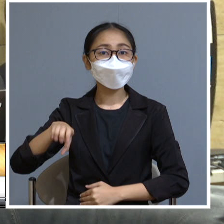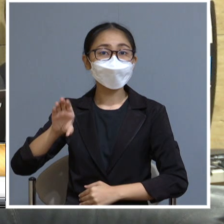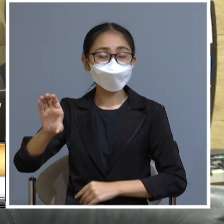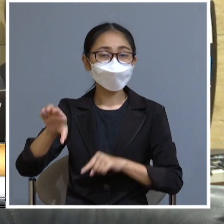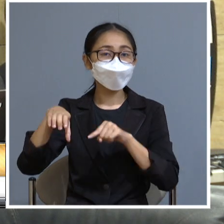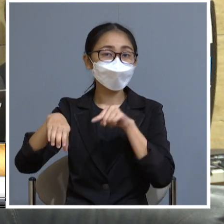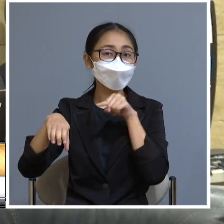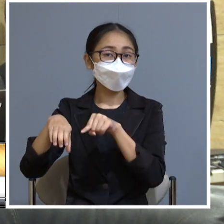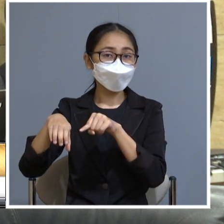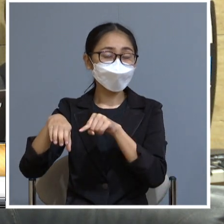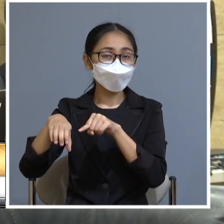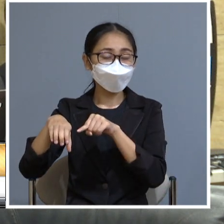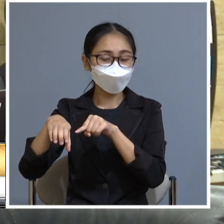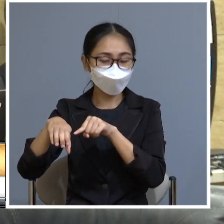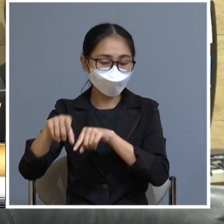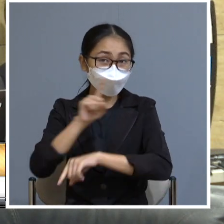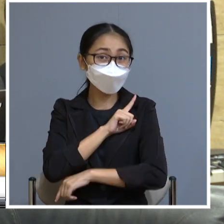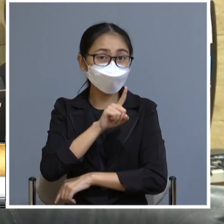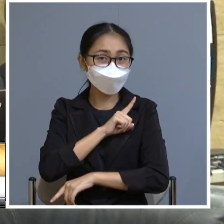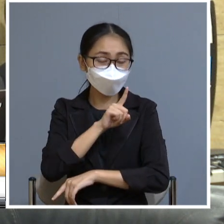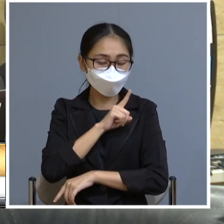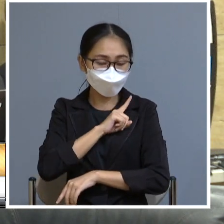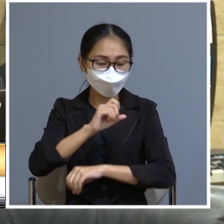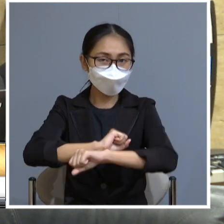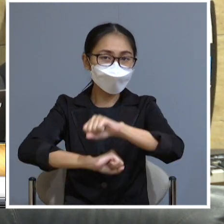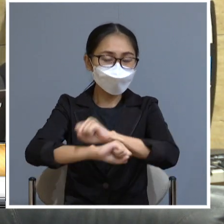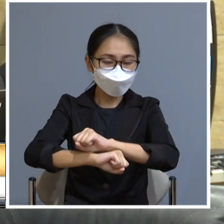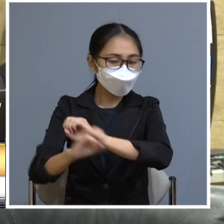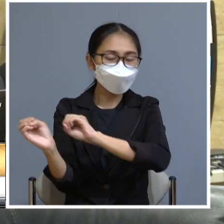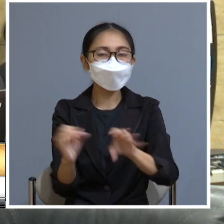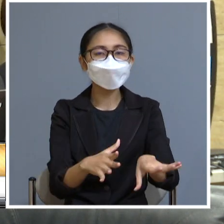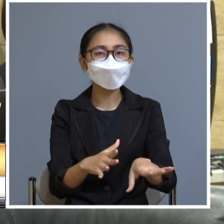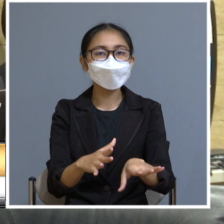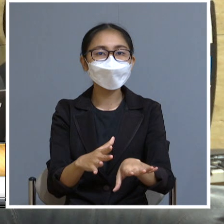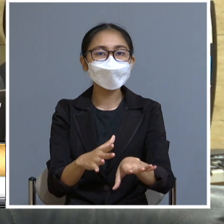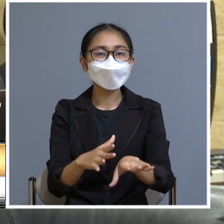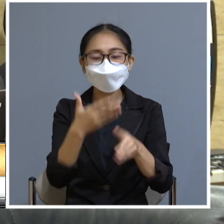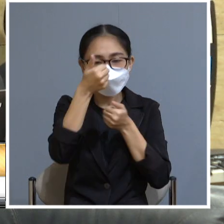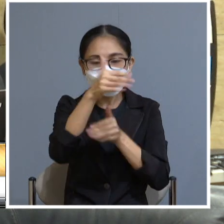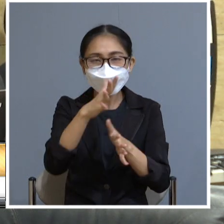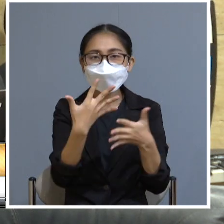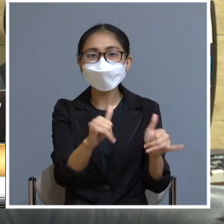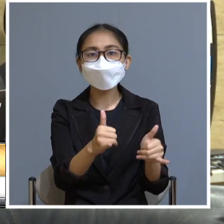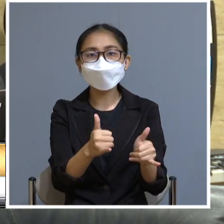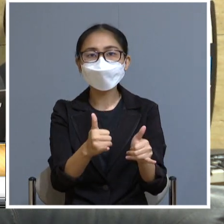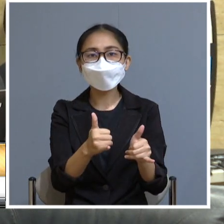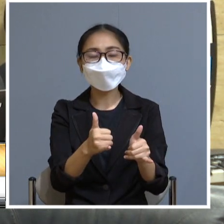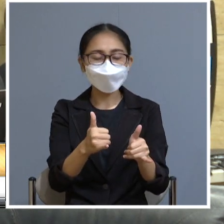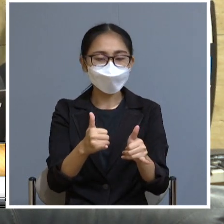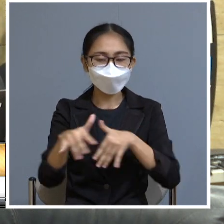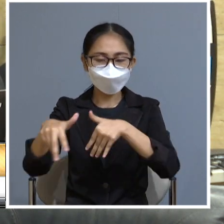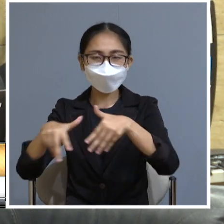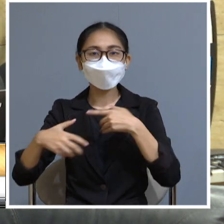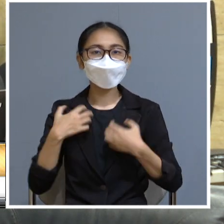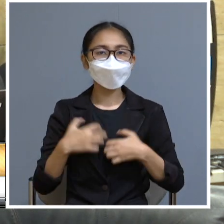างหนสวนจำกัดธรับประกอณวิษกรรมโธา ได้ท่งงานนะครัได้ท้งงาน DJ ปัทธ์นี้ก็เดอดรอนกหมดเลยคร